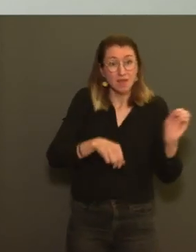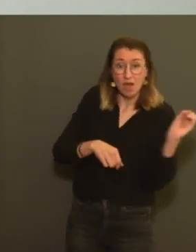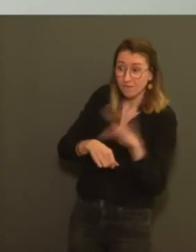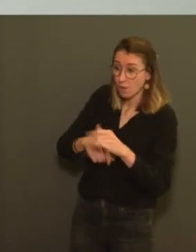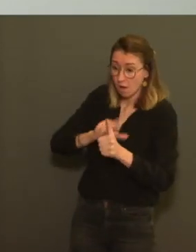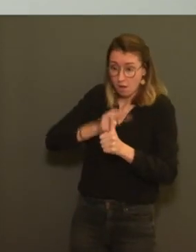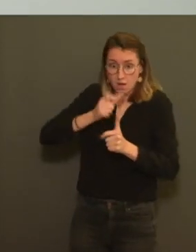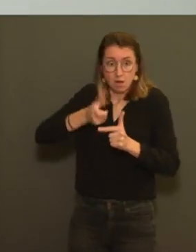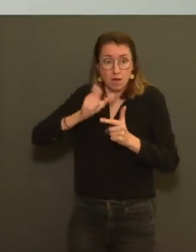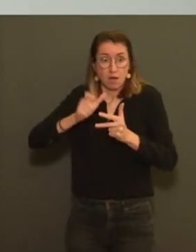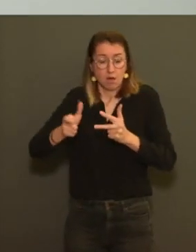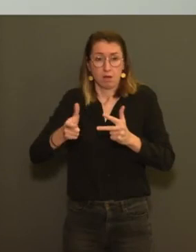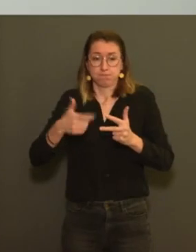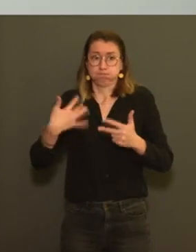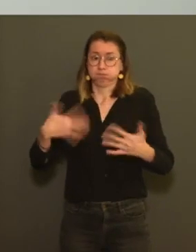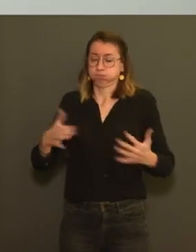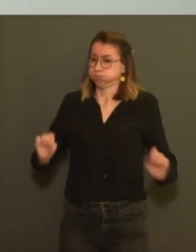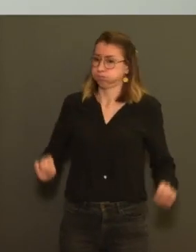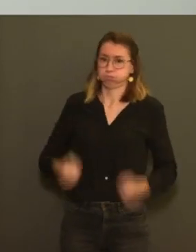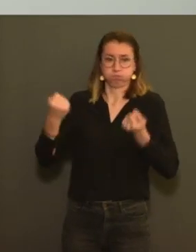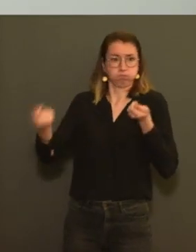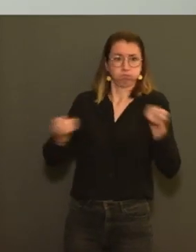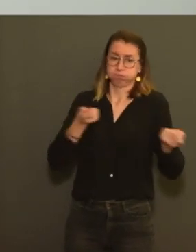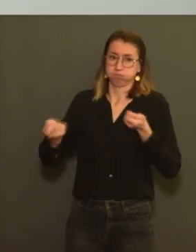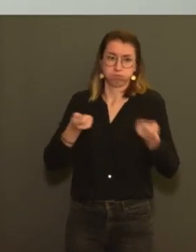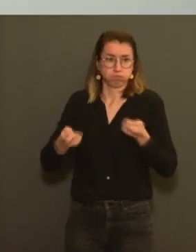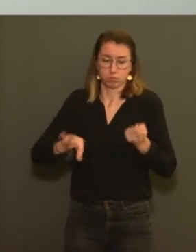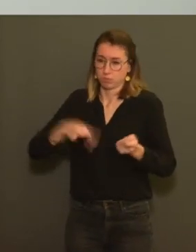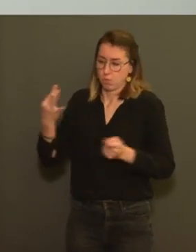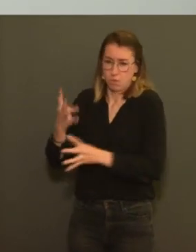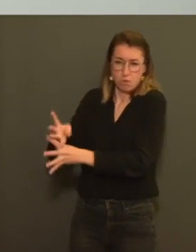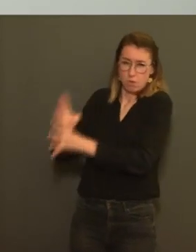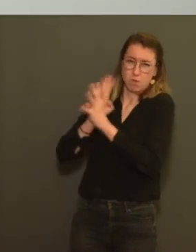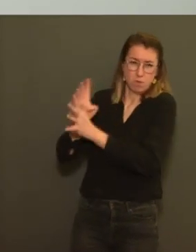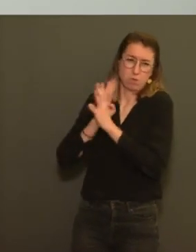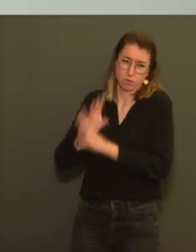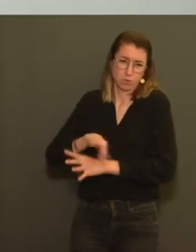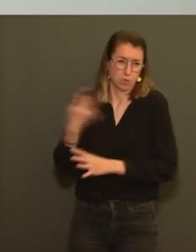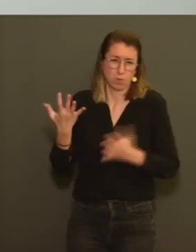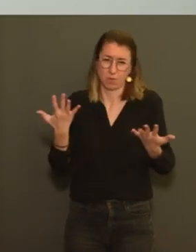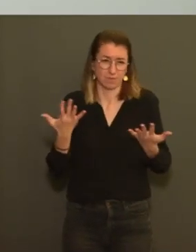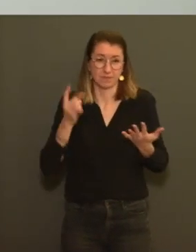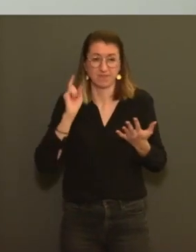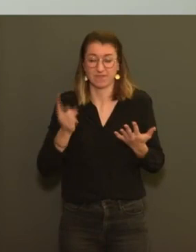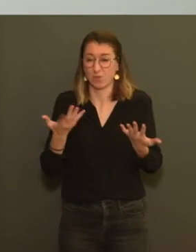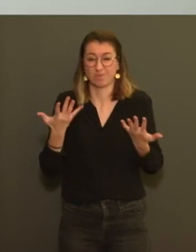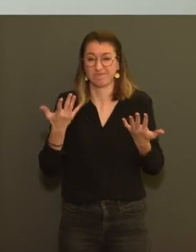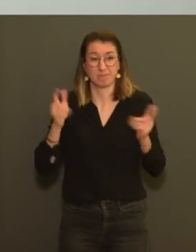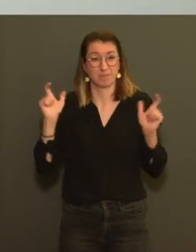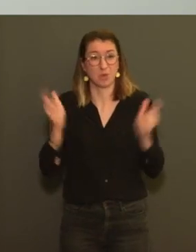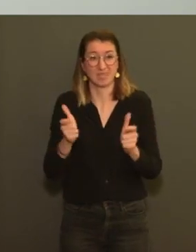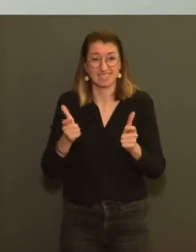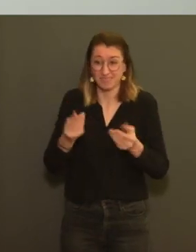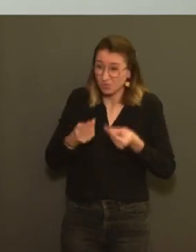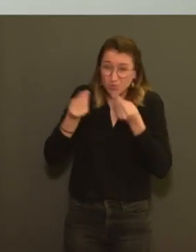est importante et il y avait des embouteillages à différents endroits de cette chaîne. Ceci aboutissait à des délais d'attente pour